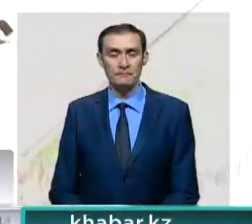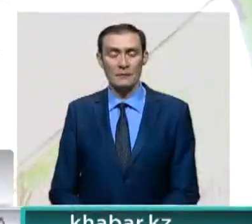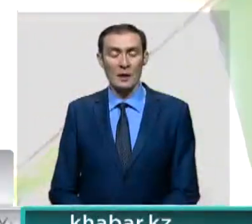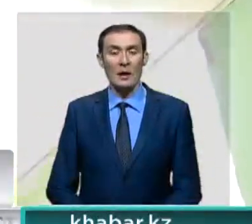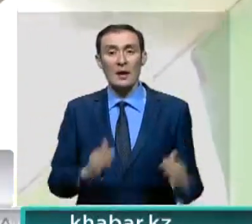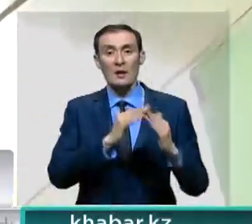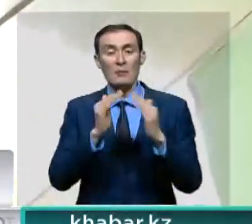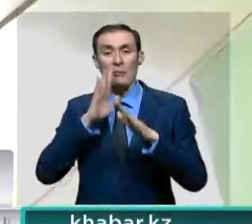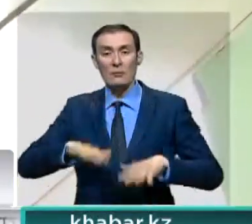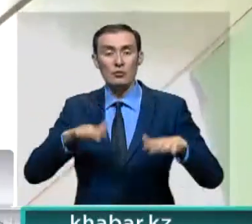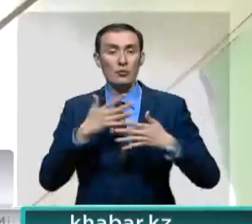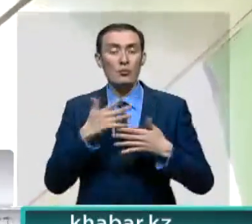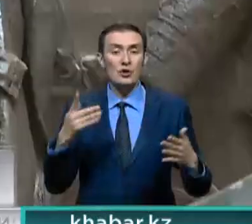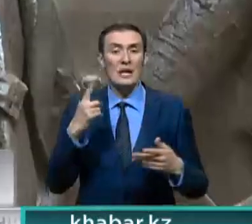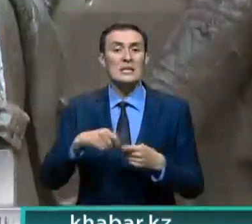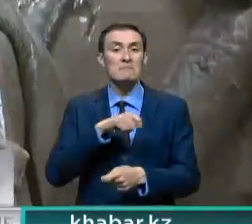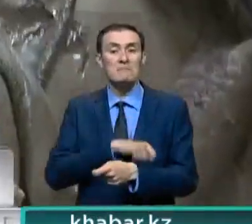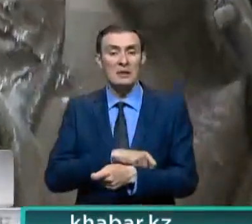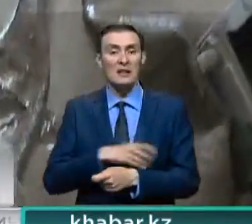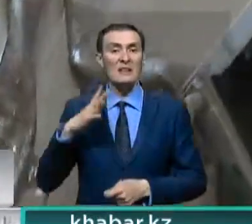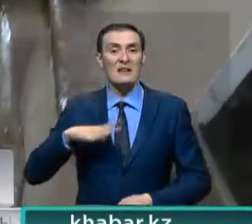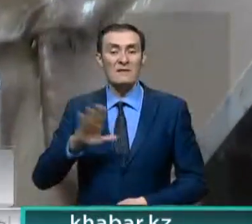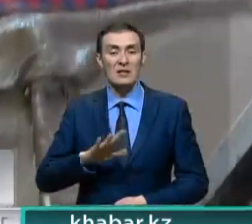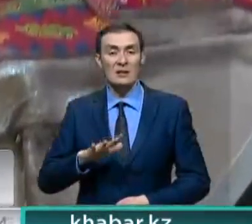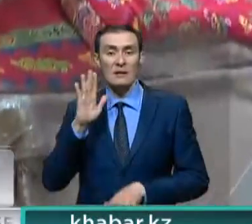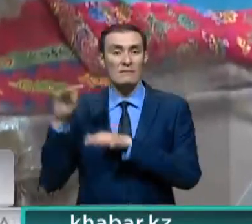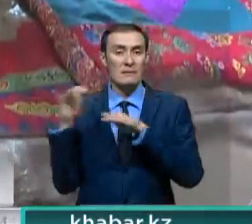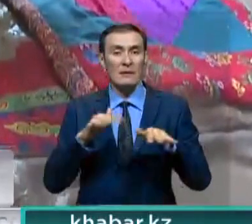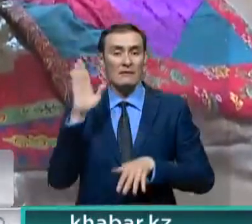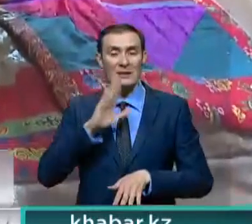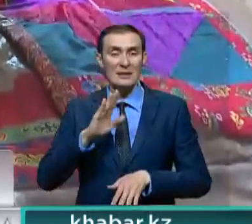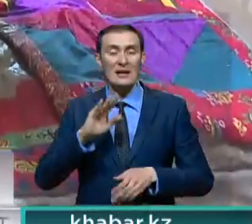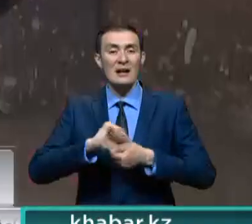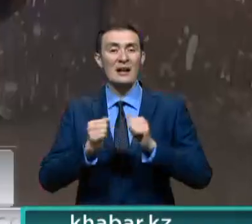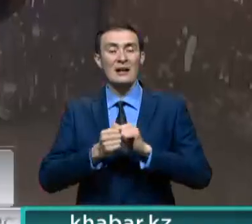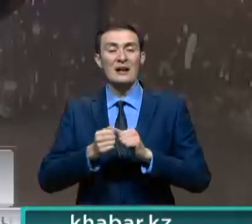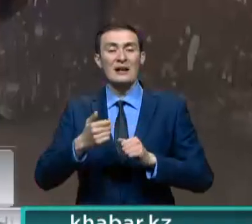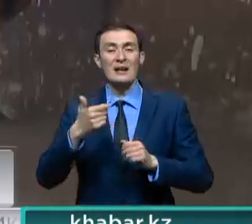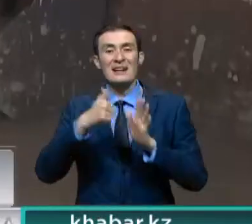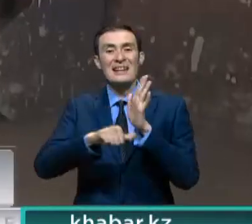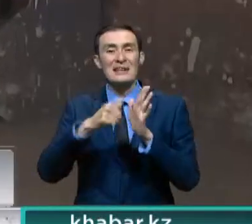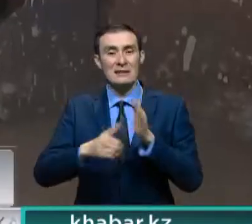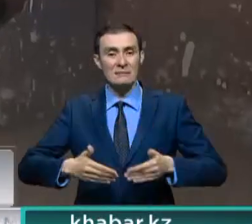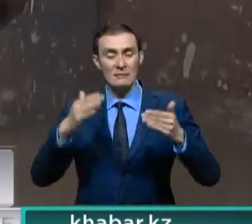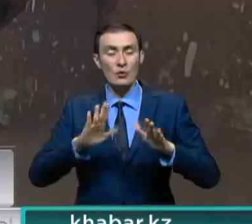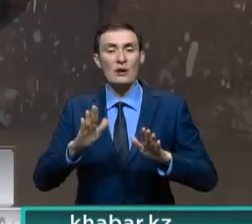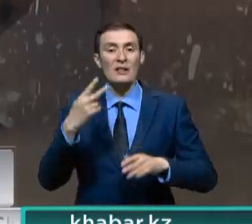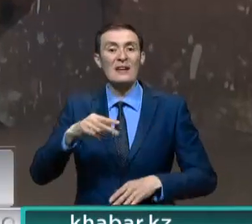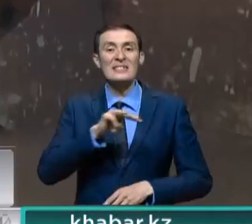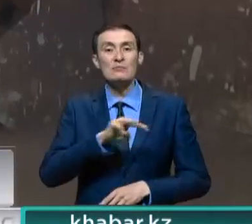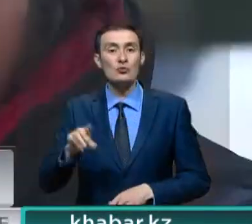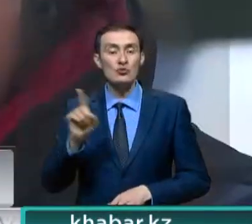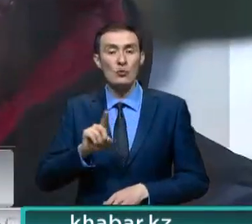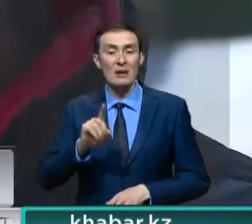Дома ушли под воду больше, чем на метр. В основном не выдержали натиска стихии саманные строения. Сельчане говорят, хватило 20 минут,